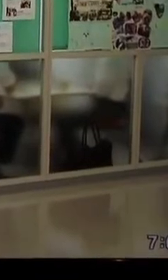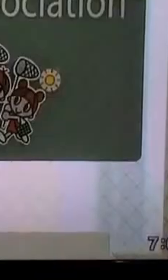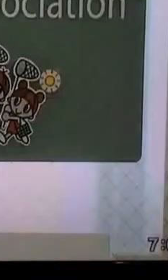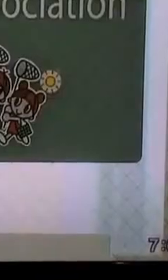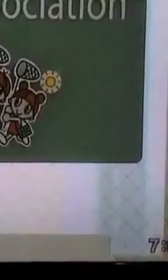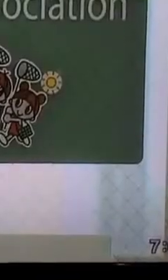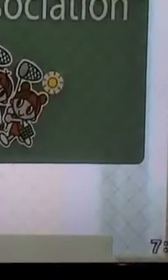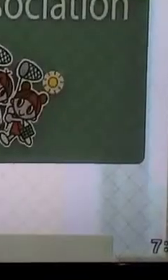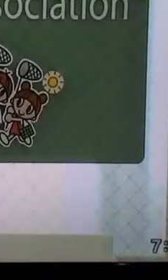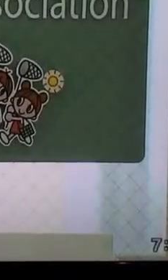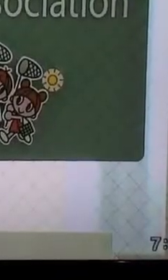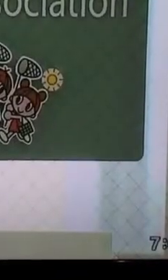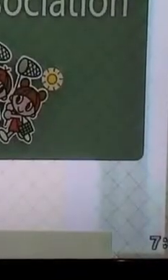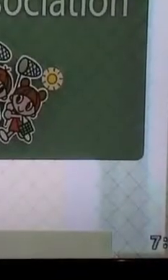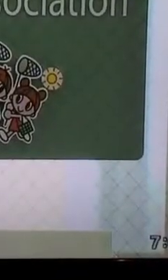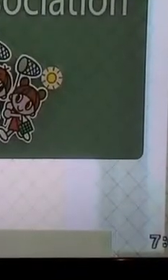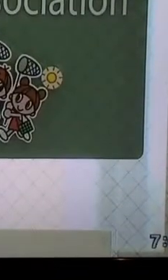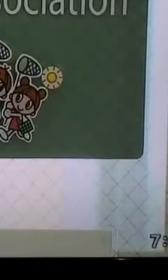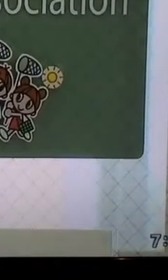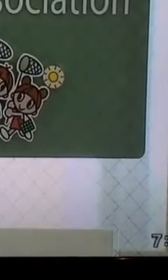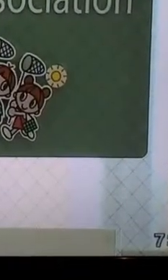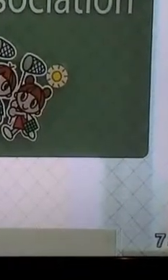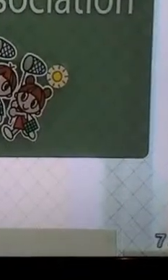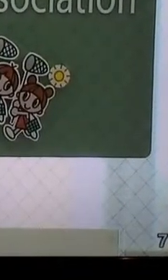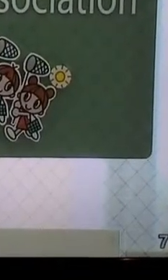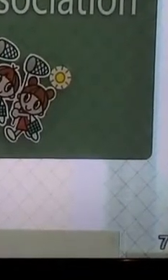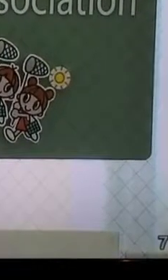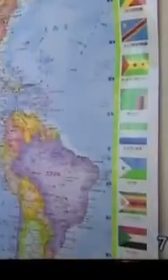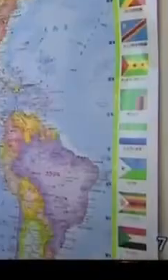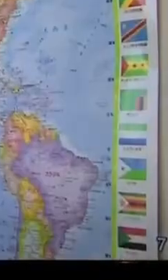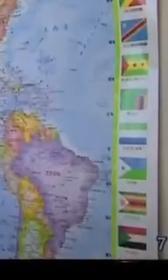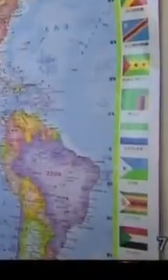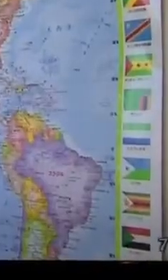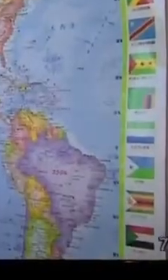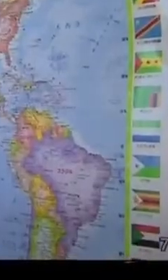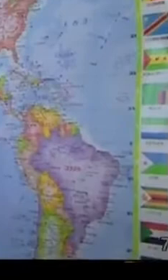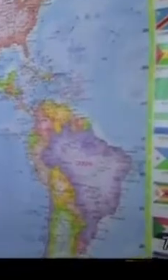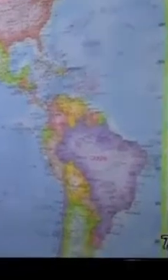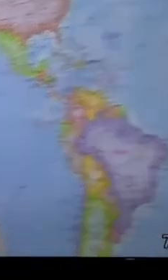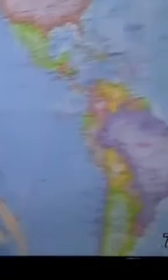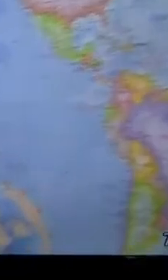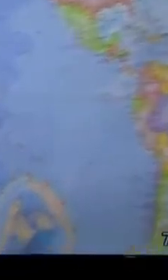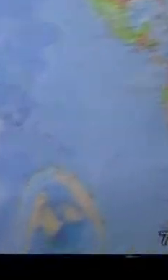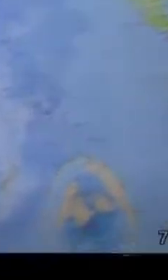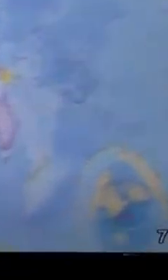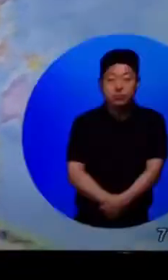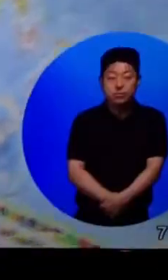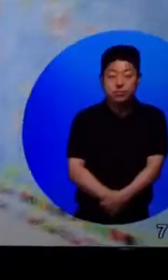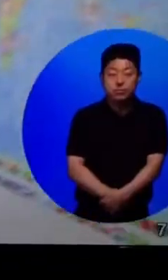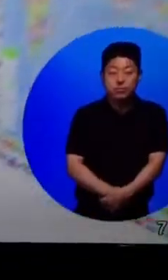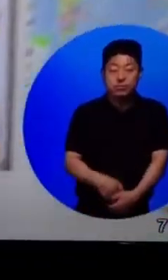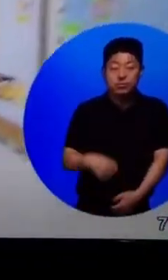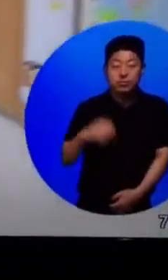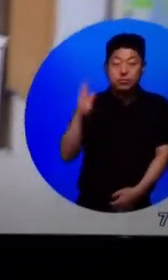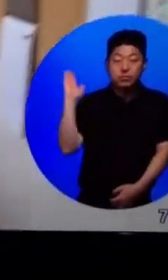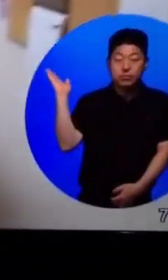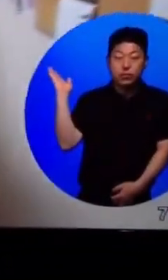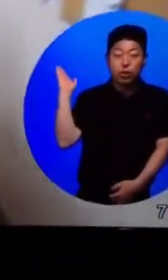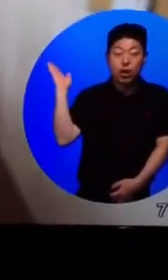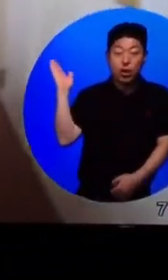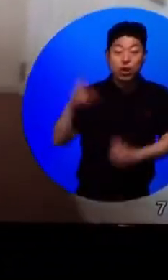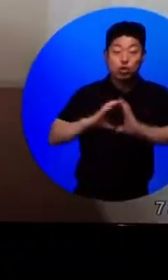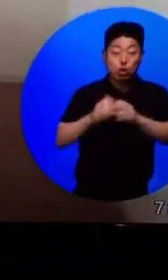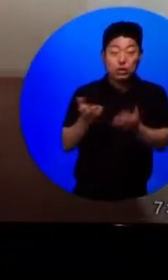8月8日、吹田市国際交流協会でハロハロスクエア夏休み自習室が行われました